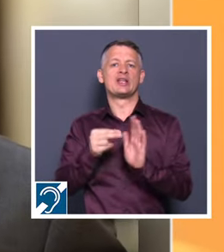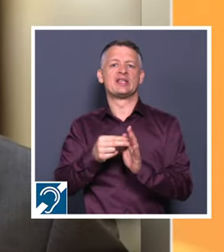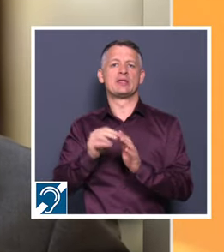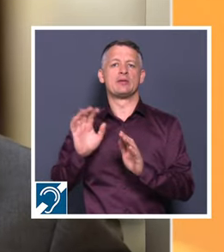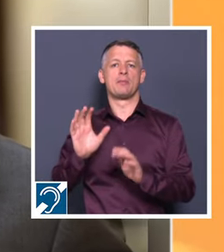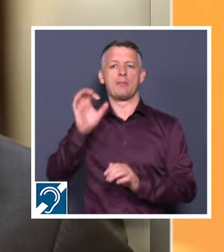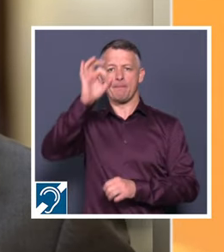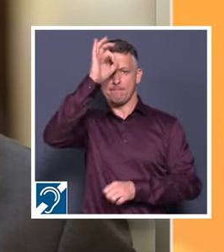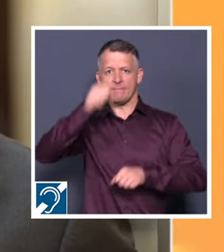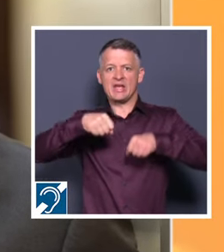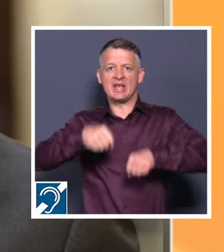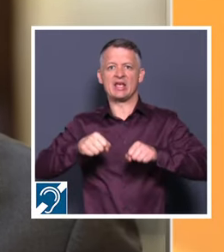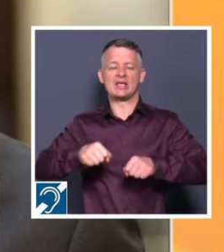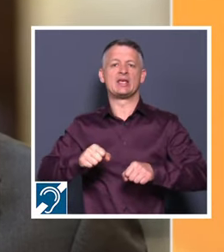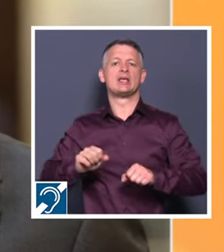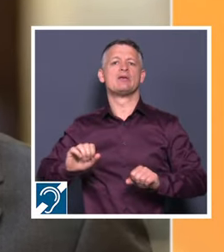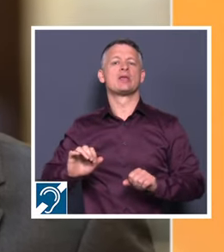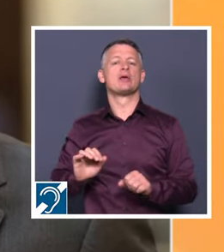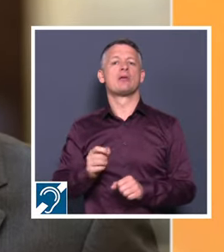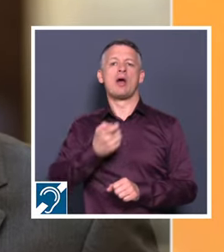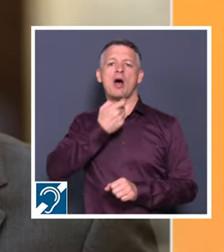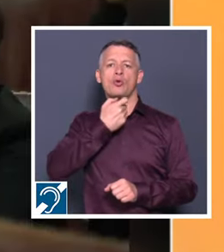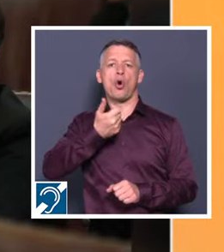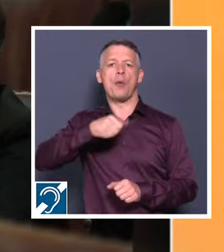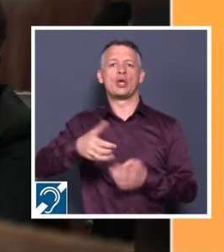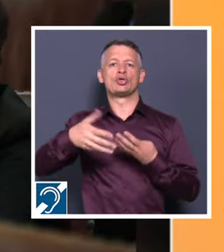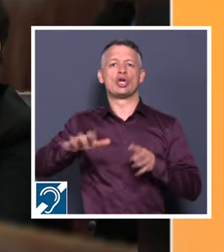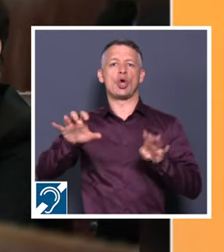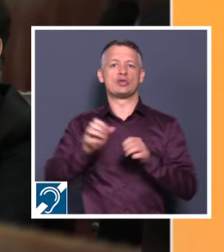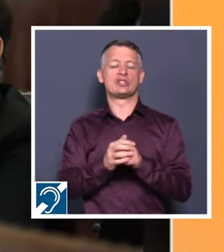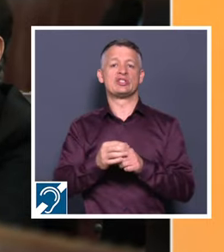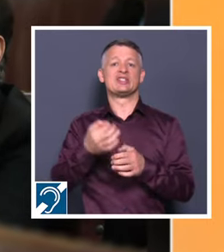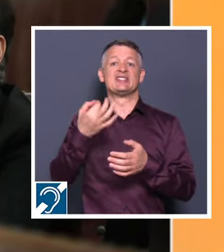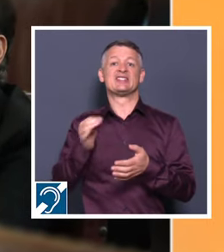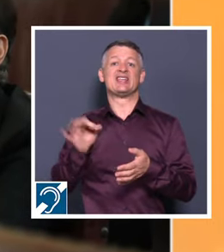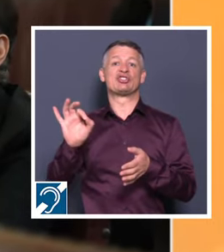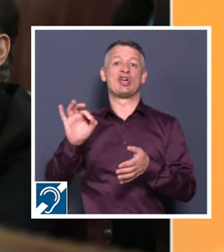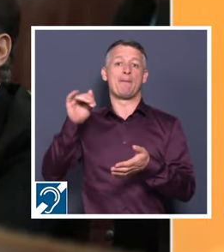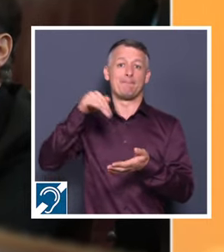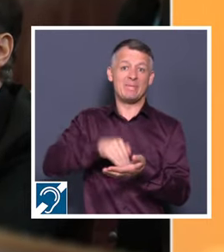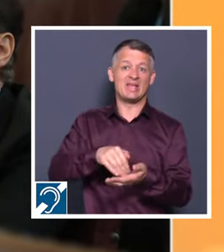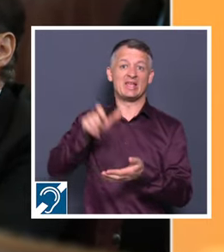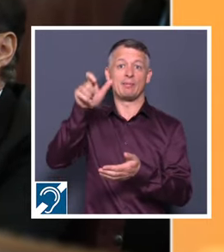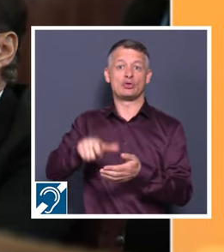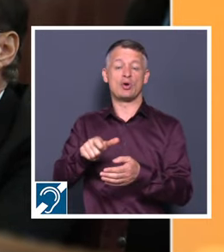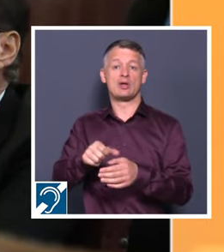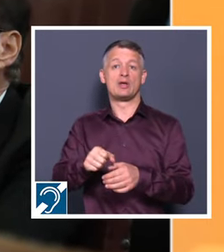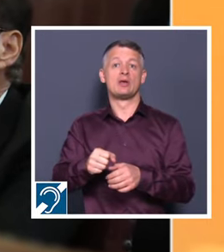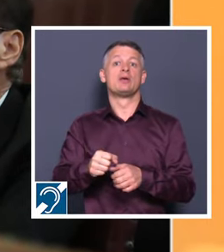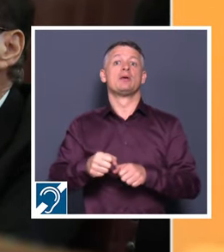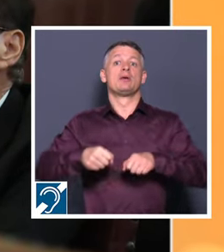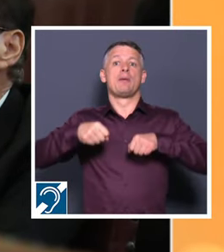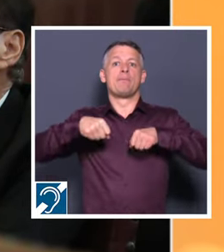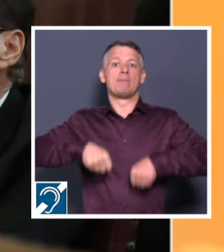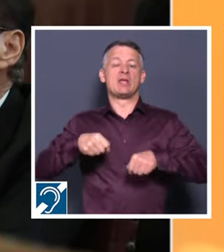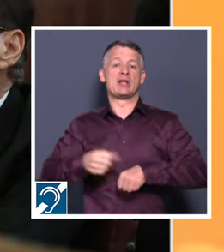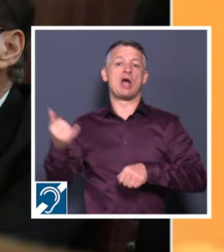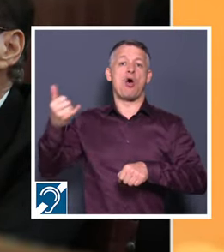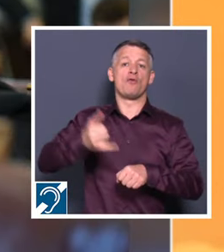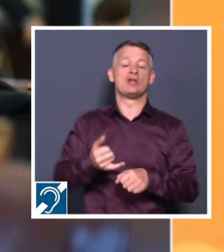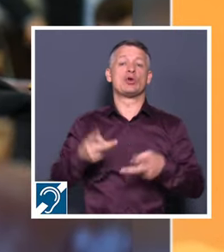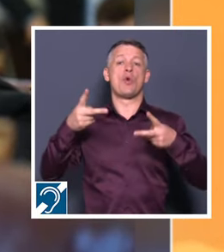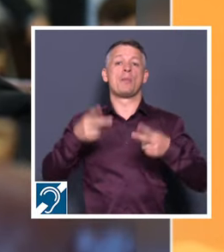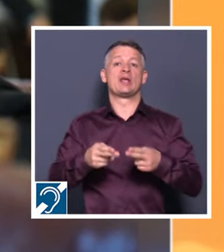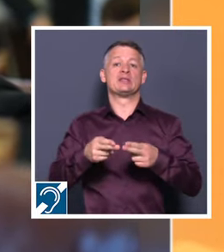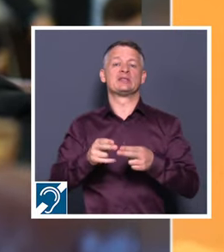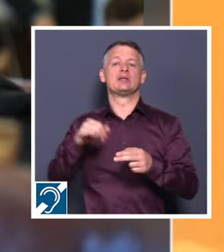iunie 1990, când, vă amintesc, peste 10.000 de mineri au ajuns în capitală ca să oprească o manifestație pașnică a bucureștenilor în piața